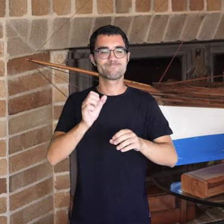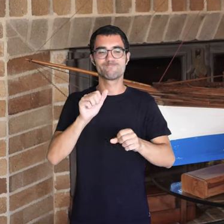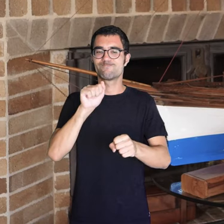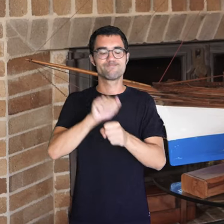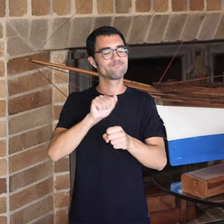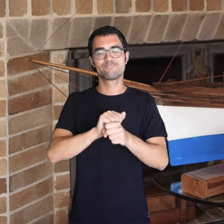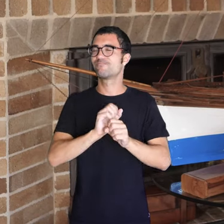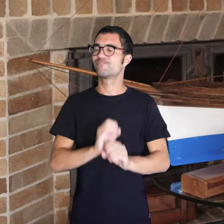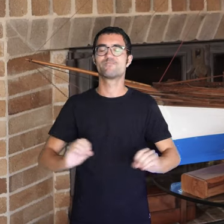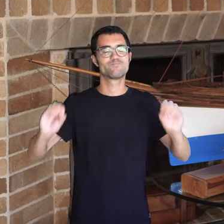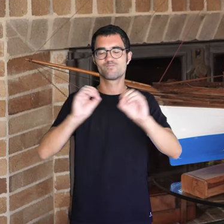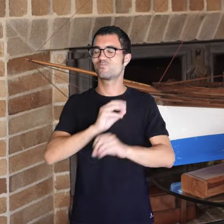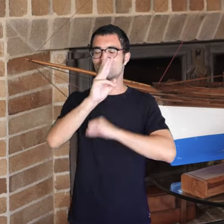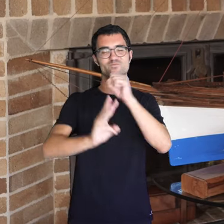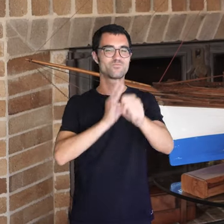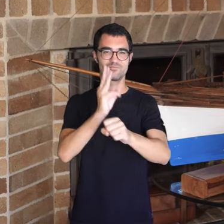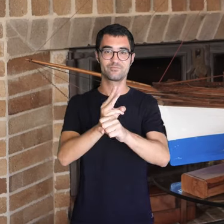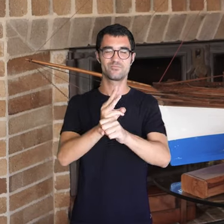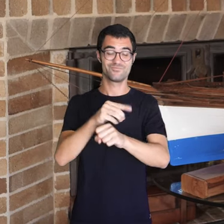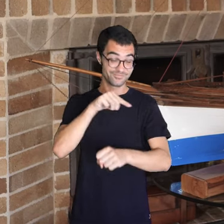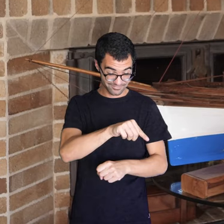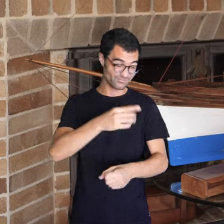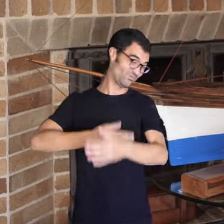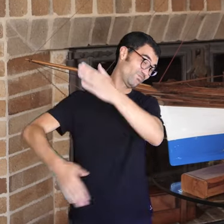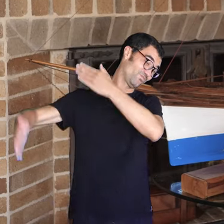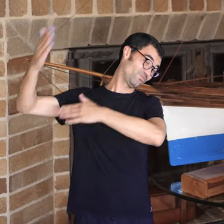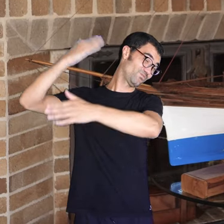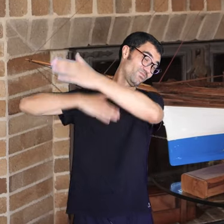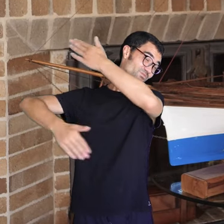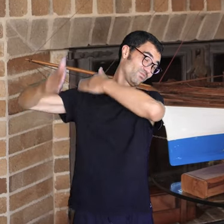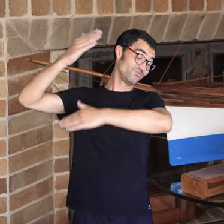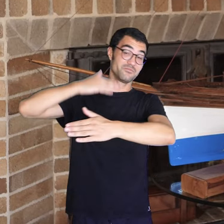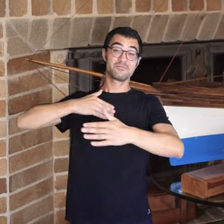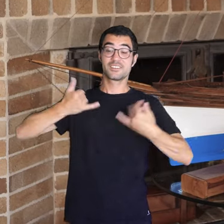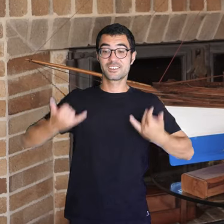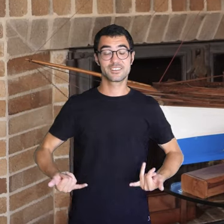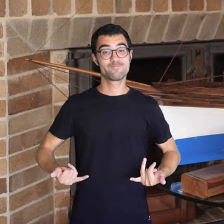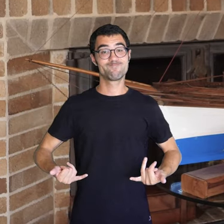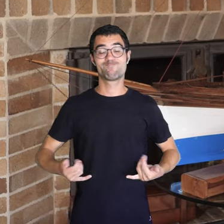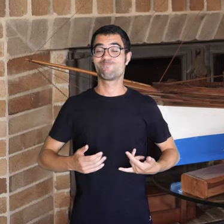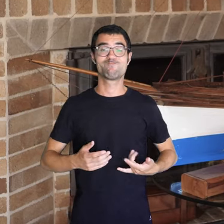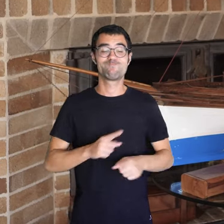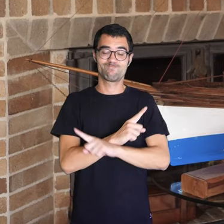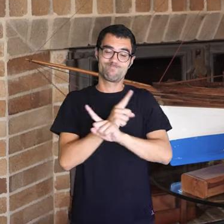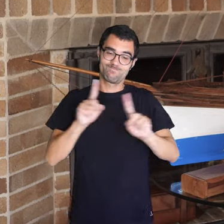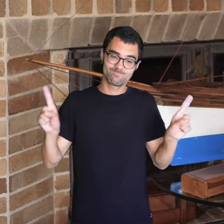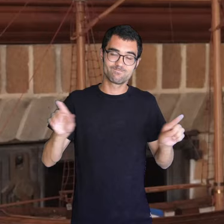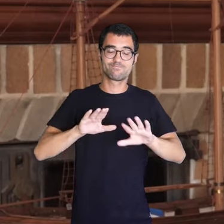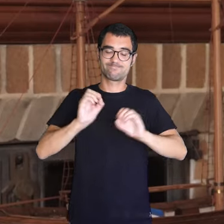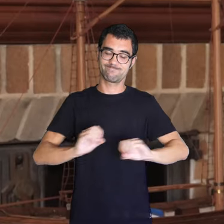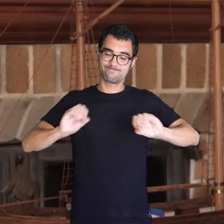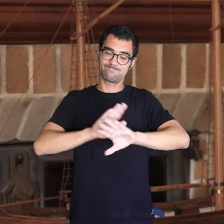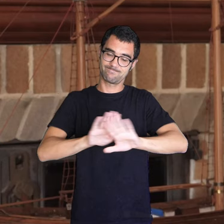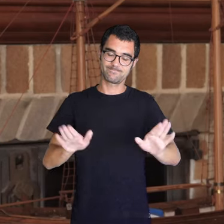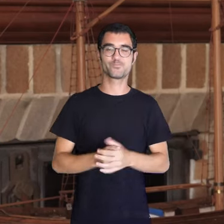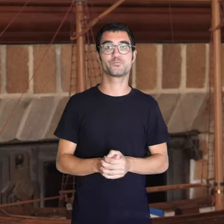món. S'havia empleat sempre, des de temps immemorials, la madera. Ara això s'ha acabat.